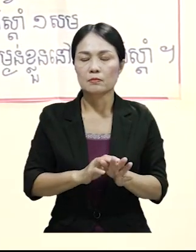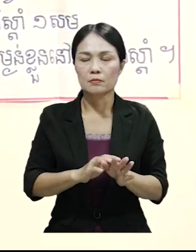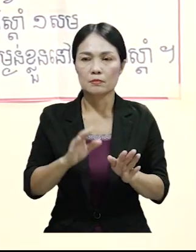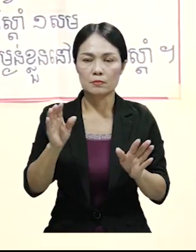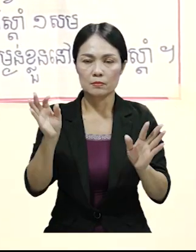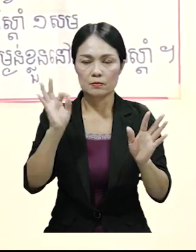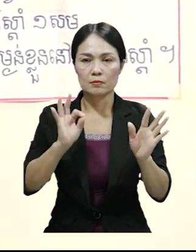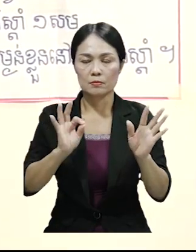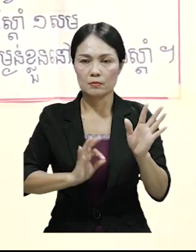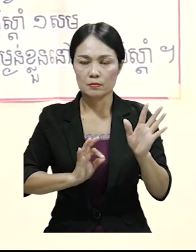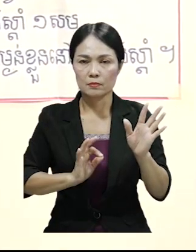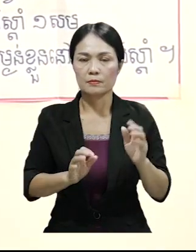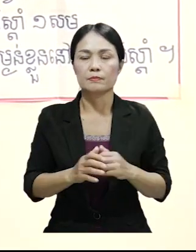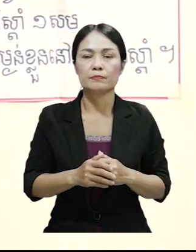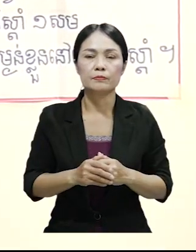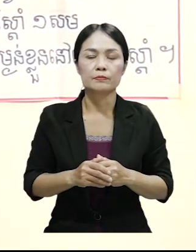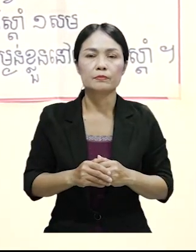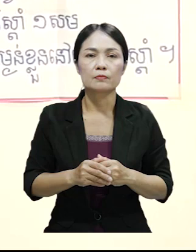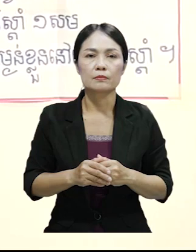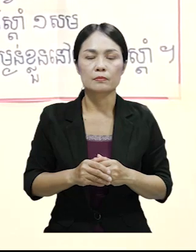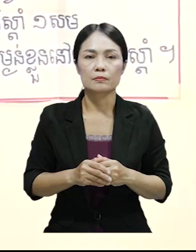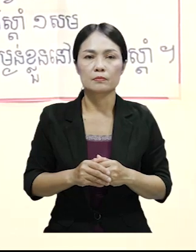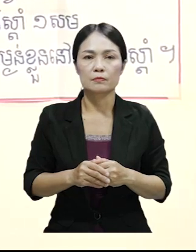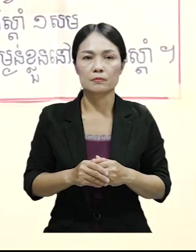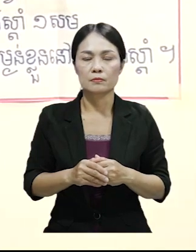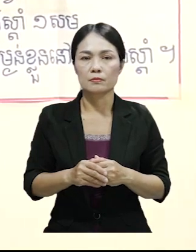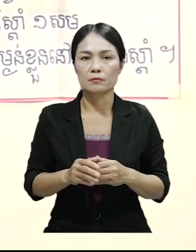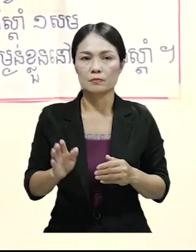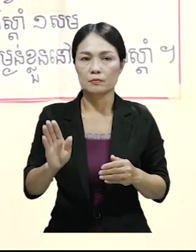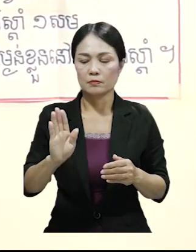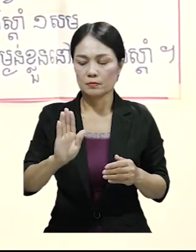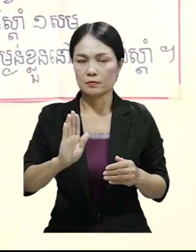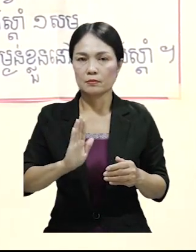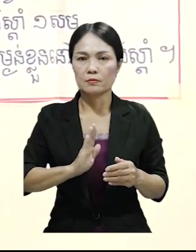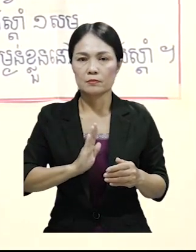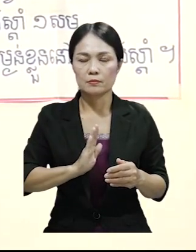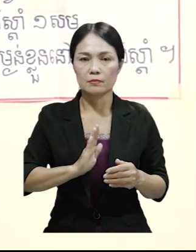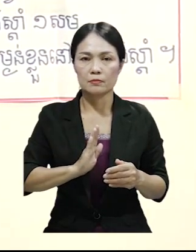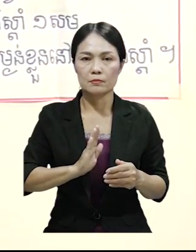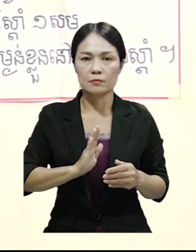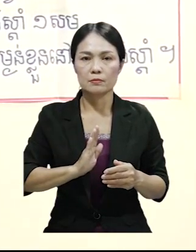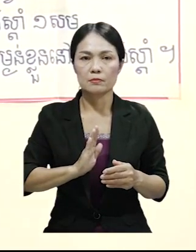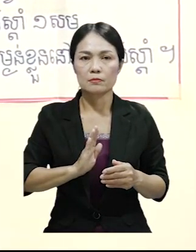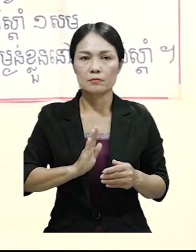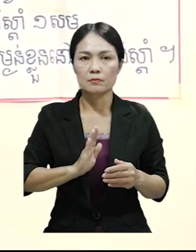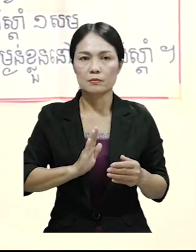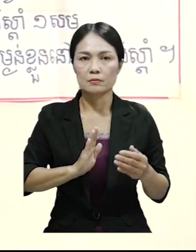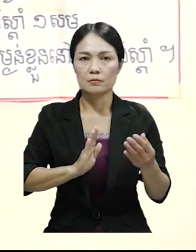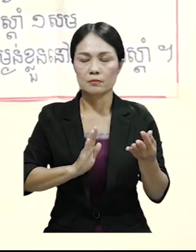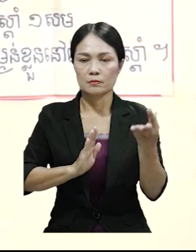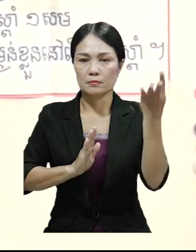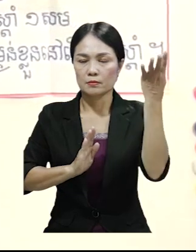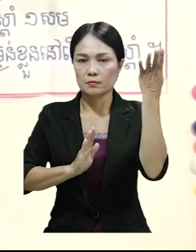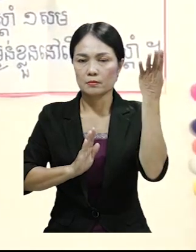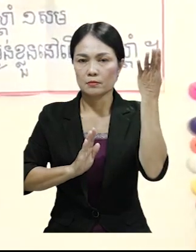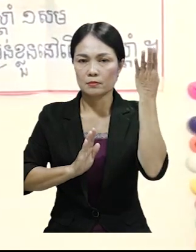វង់ក្រោមត្រឹមចុងដង្ហើមអញ្ចឹងដៃស្ដាំវង់នៅខាងក្រោមកូនណាត្រឹមចុងដង្ហើមដៃឆ្វេងលើកឡើងស្ទួយត្រឹ